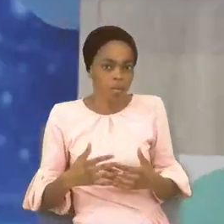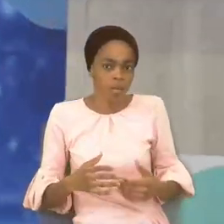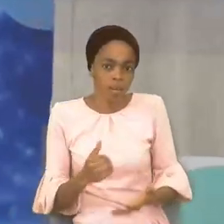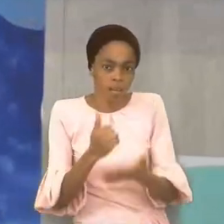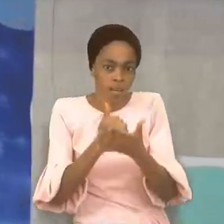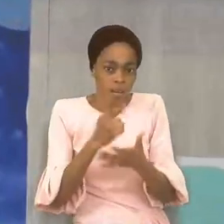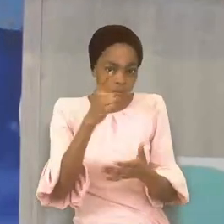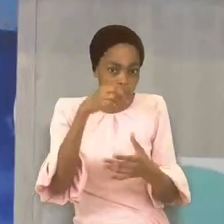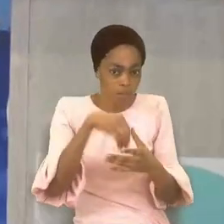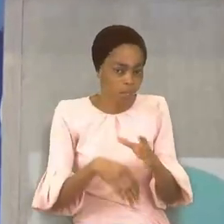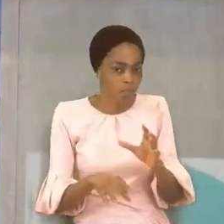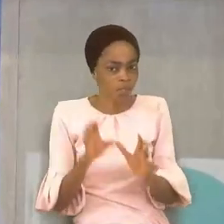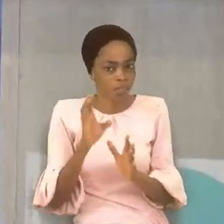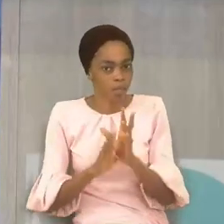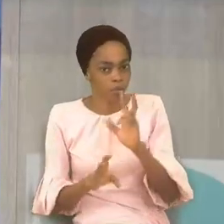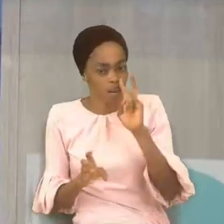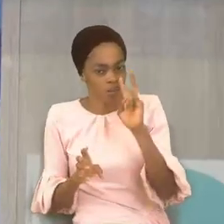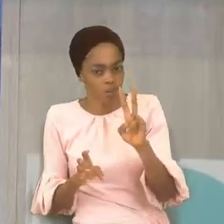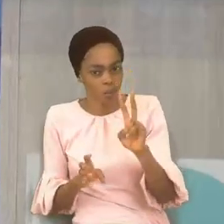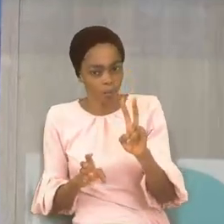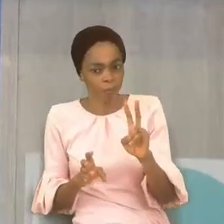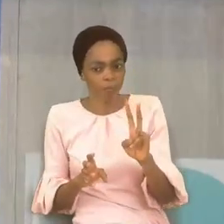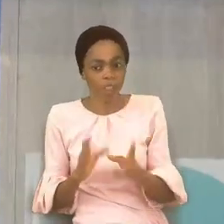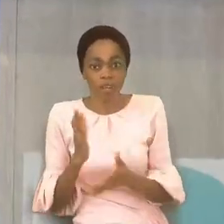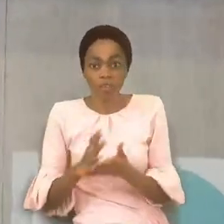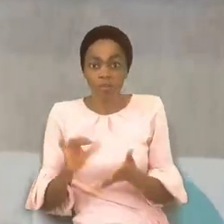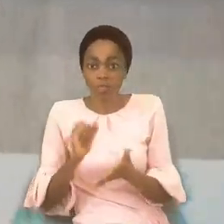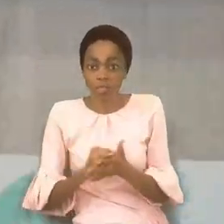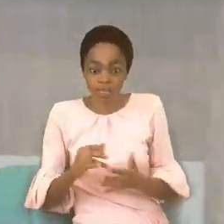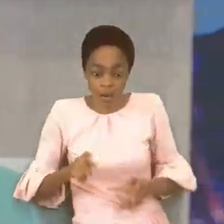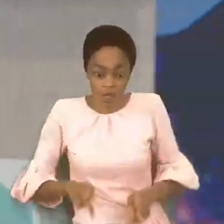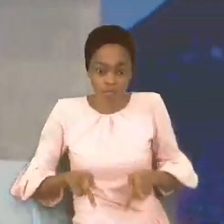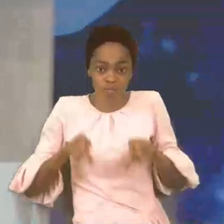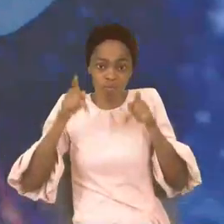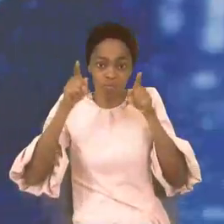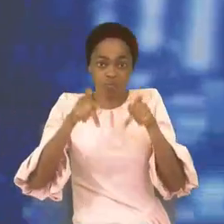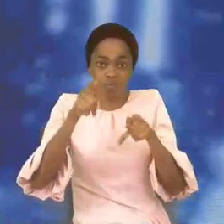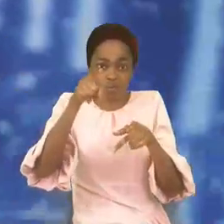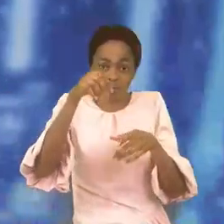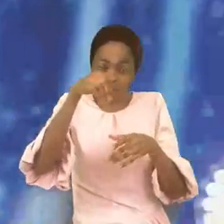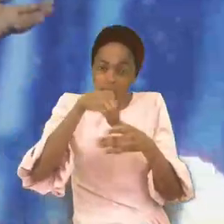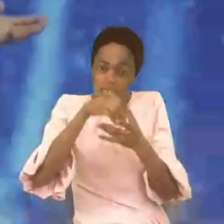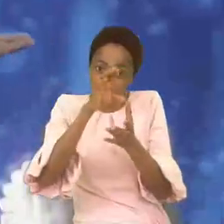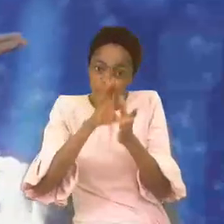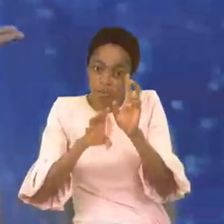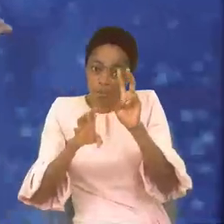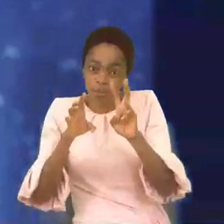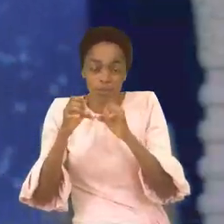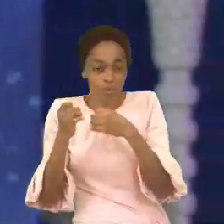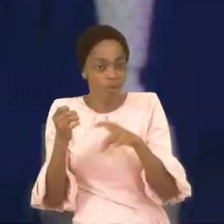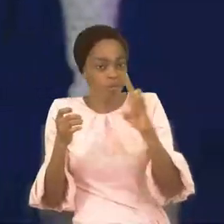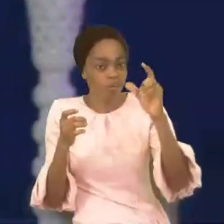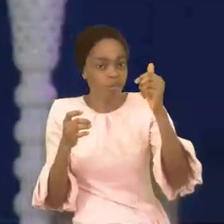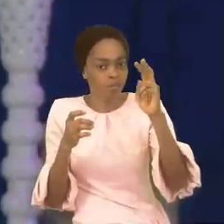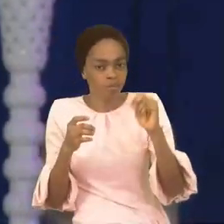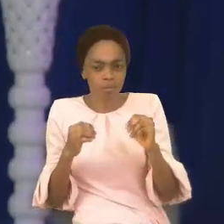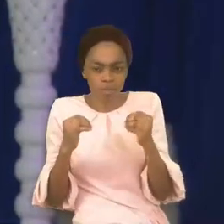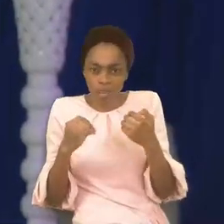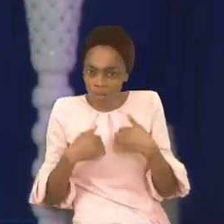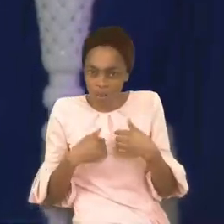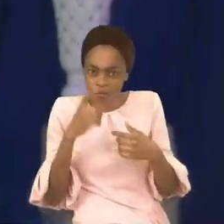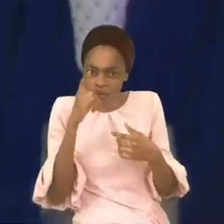aidé dans le chapitre 2 de Daniel, quelqu'un qui vous a élevé dans le chapitre 2 de Daniel.